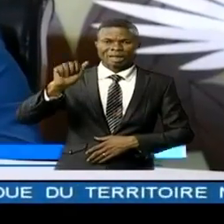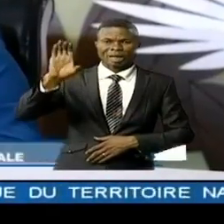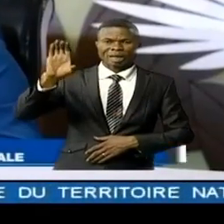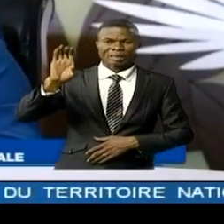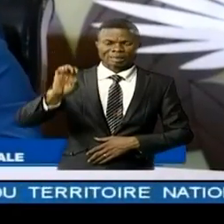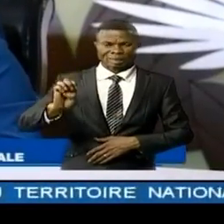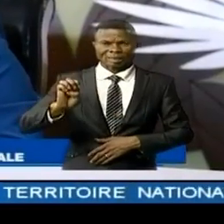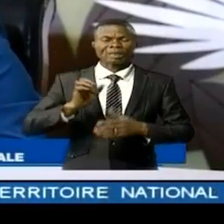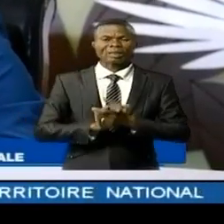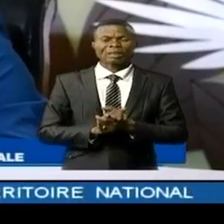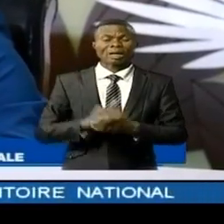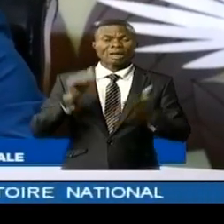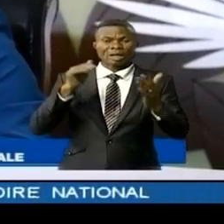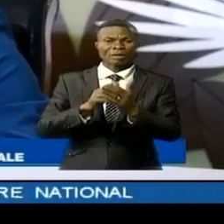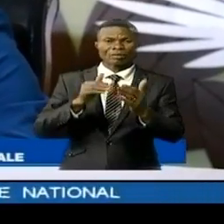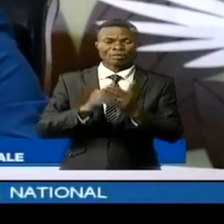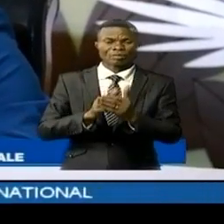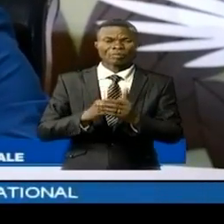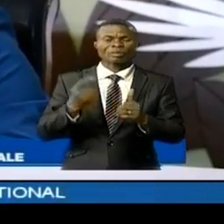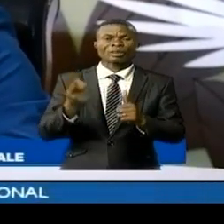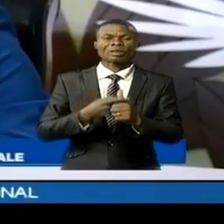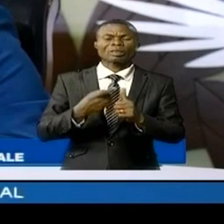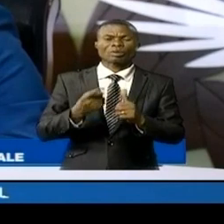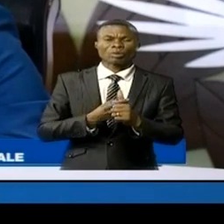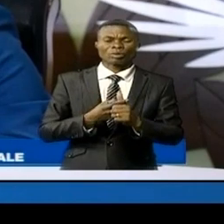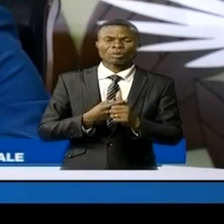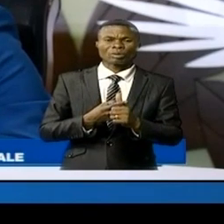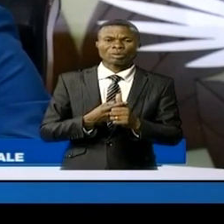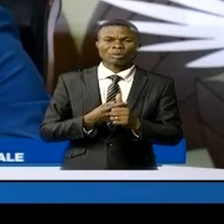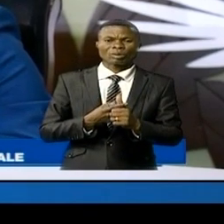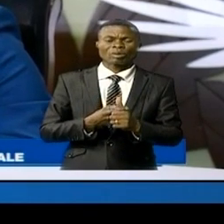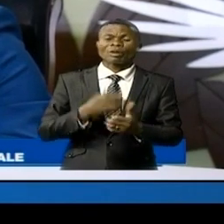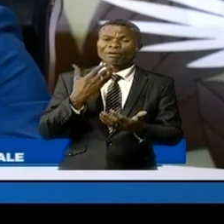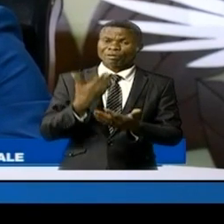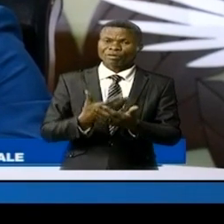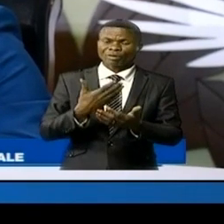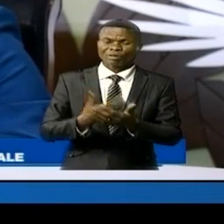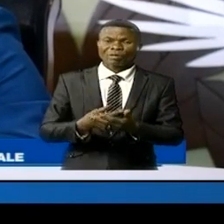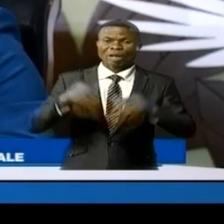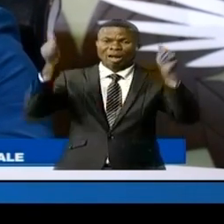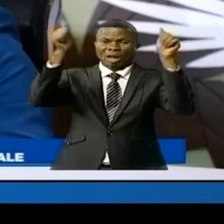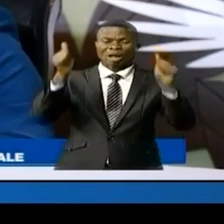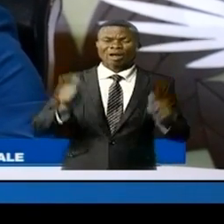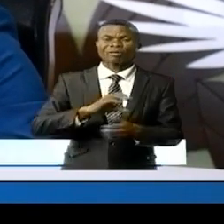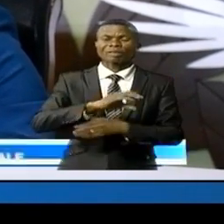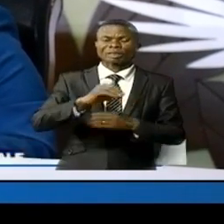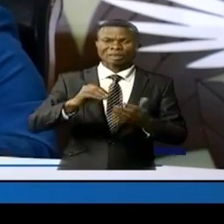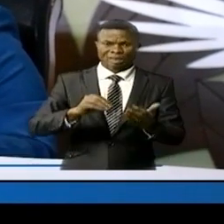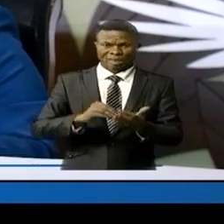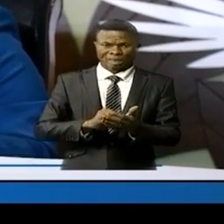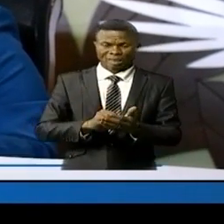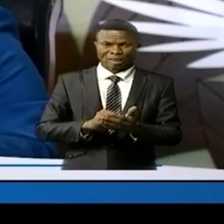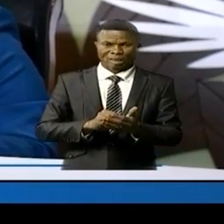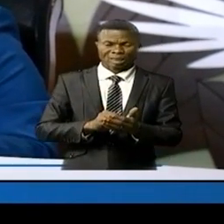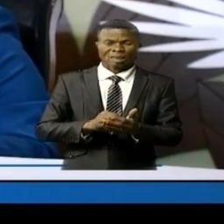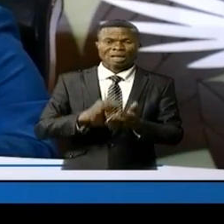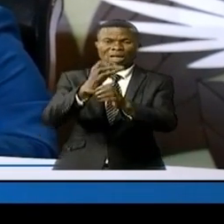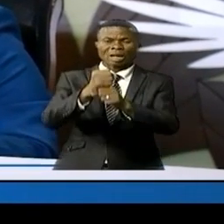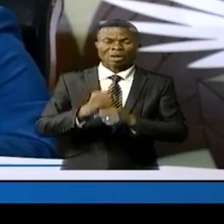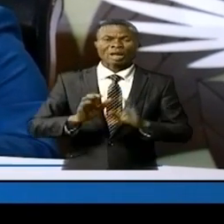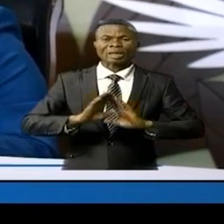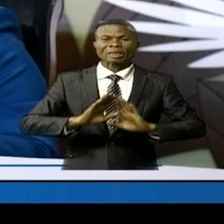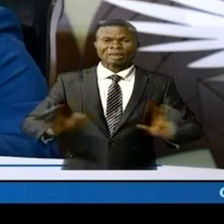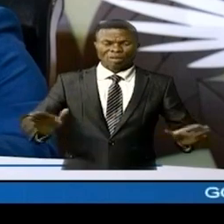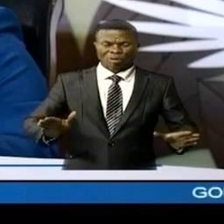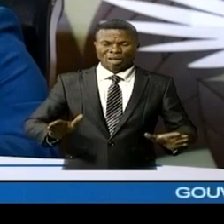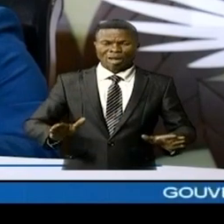ce qui rentre il est urgent que l'afrique centrale s'est doté de capacités avec